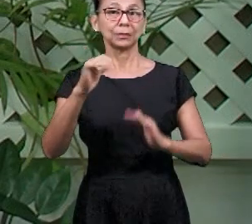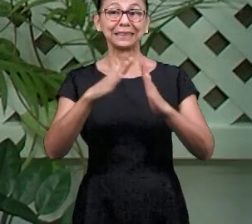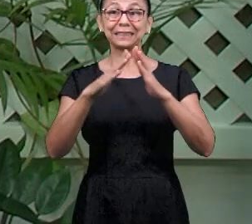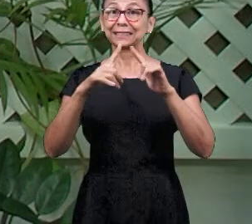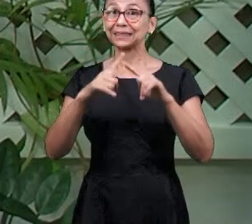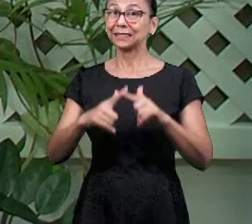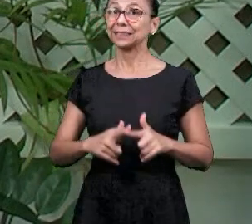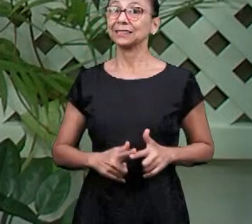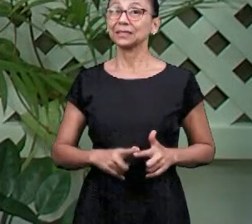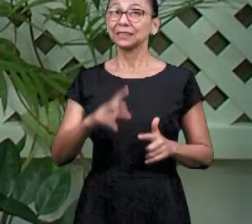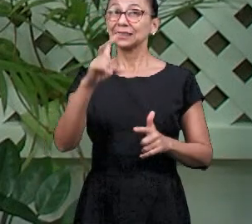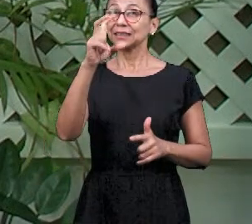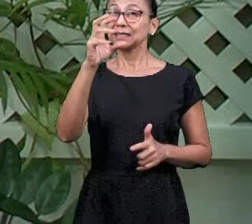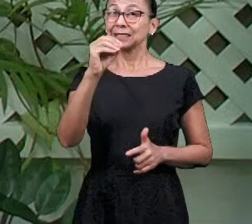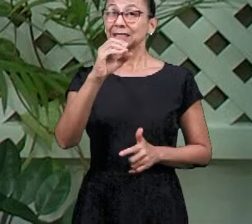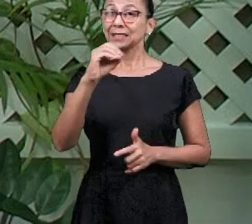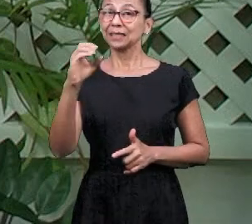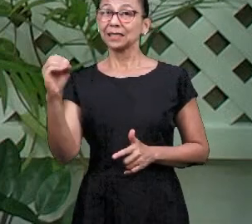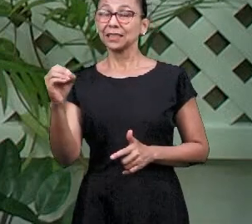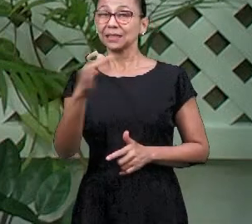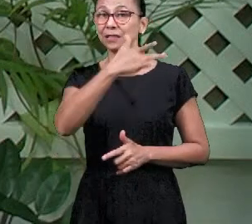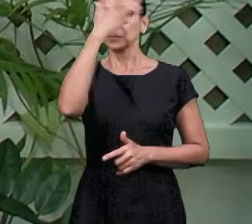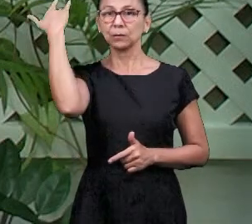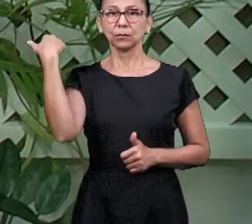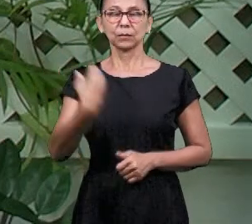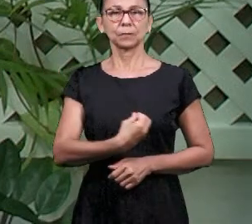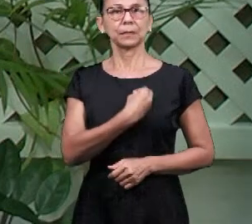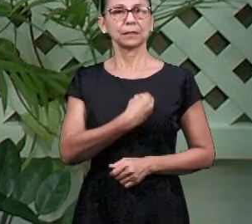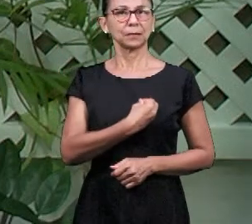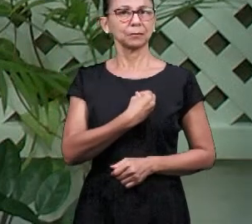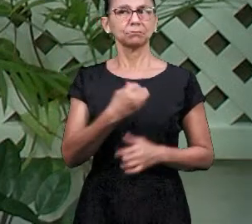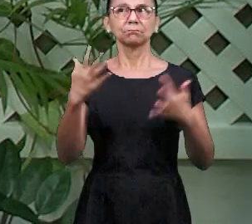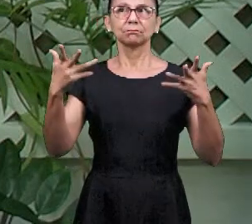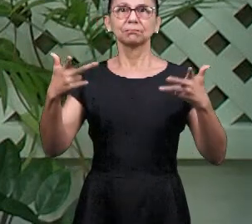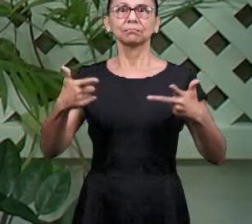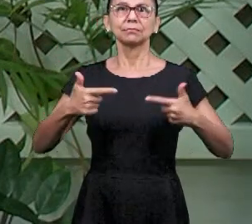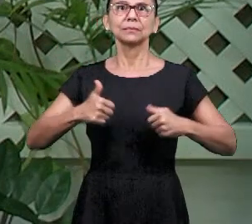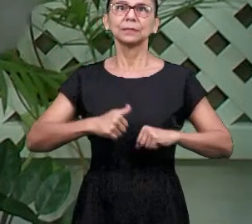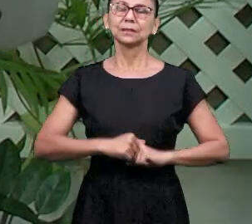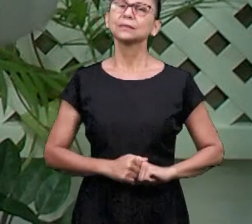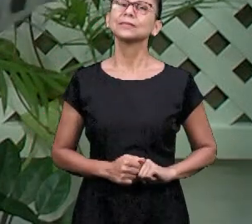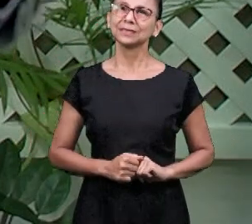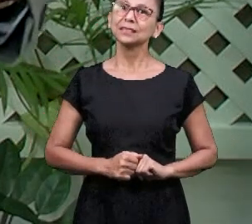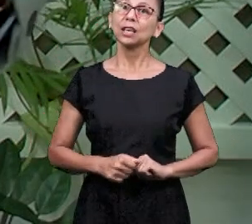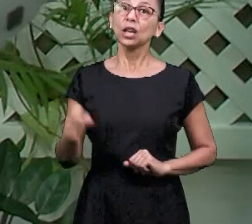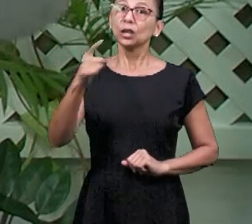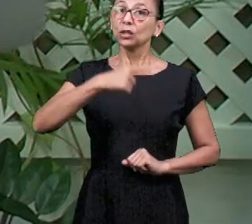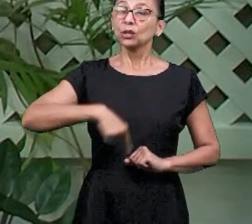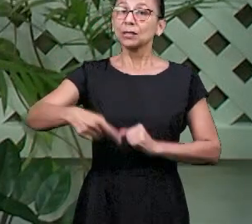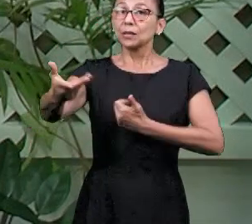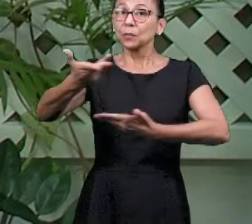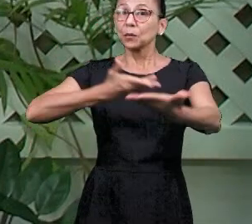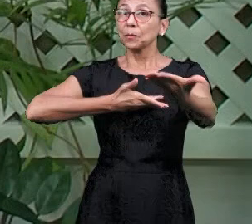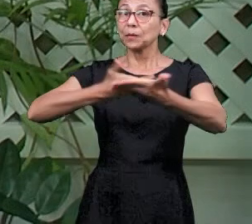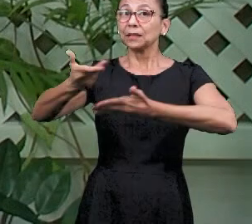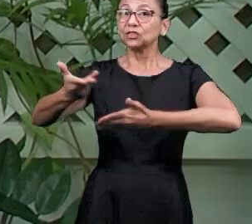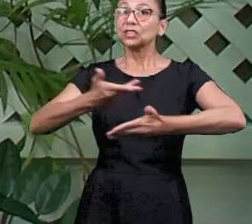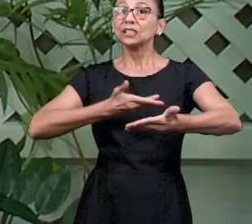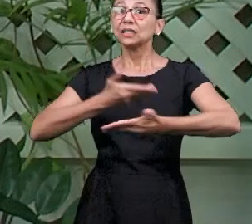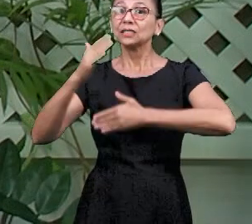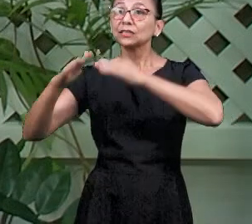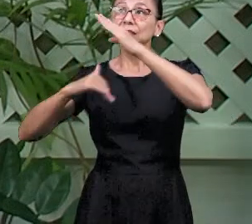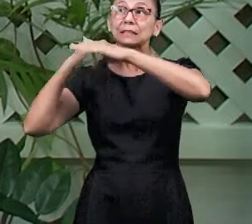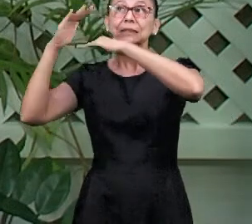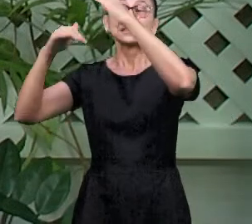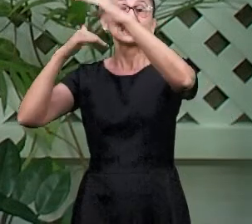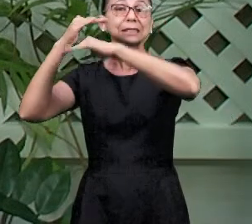ce que je lis ici, des frères de Brasilia, l'église de pasteur Isaïe, des frères